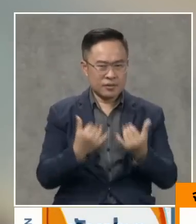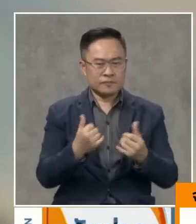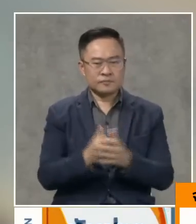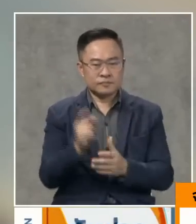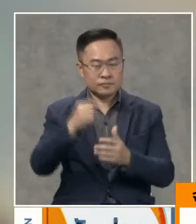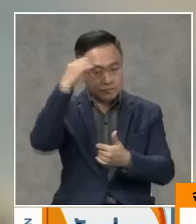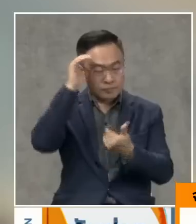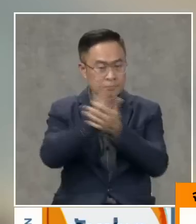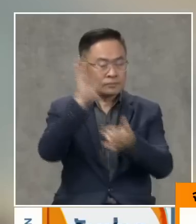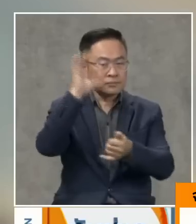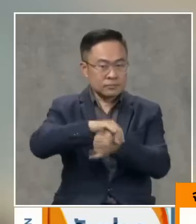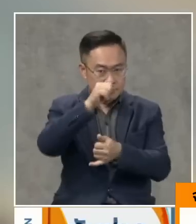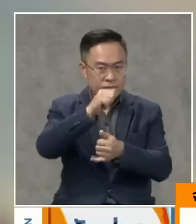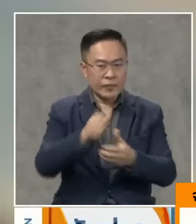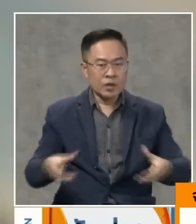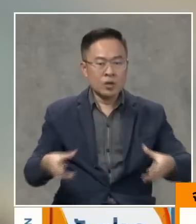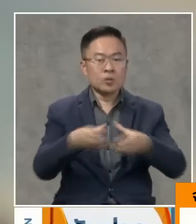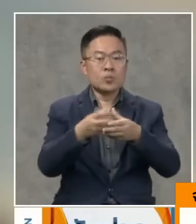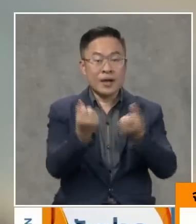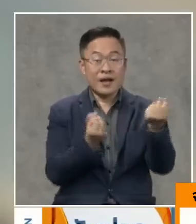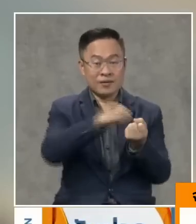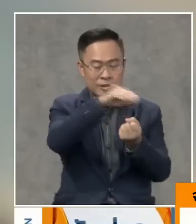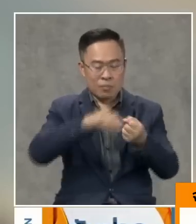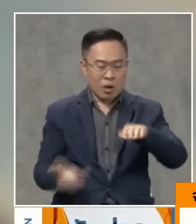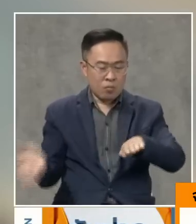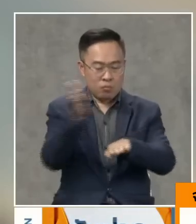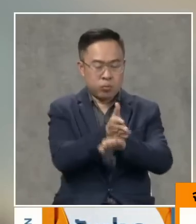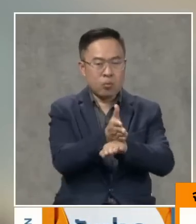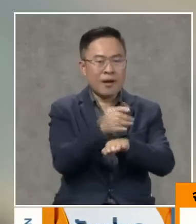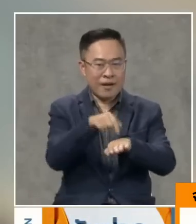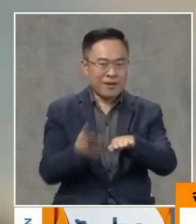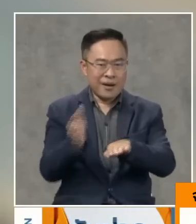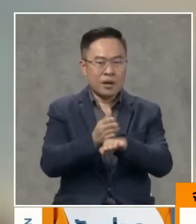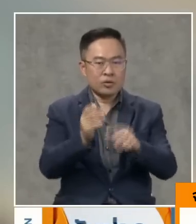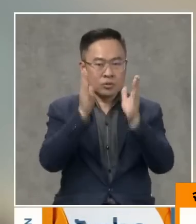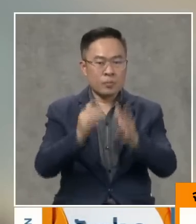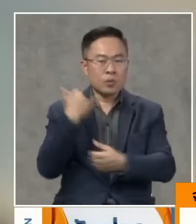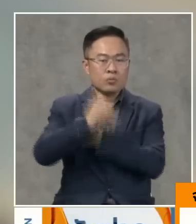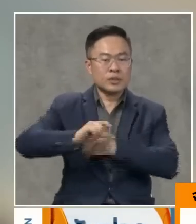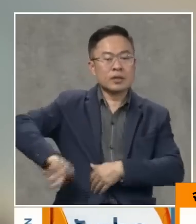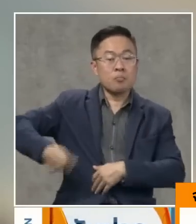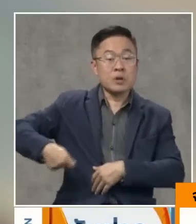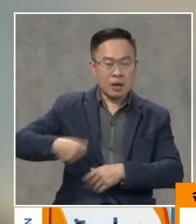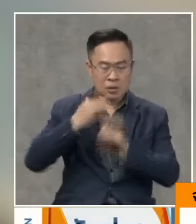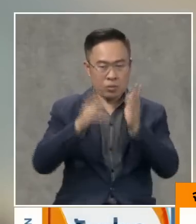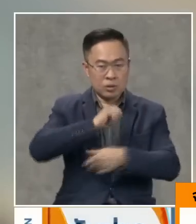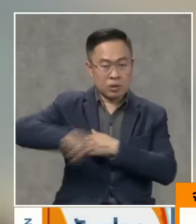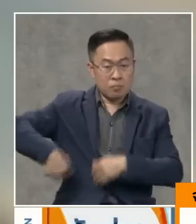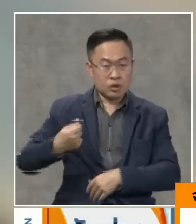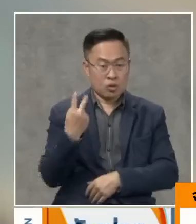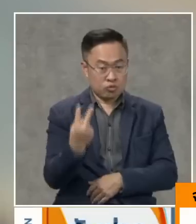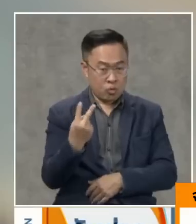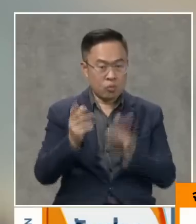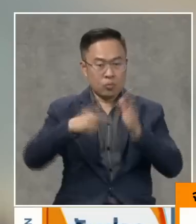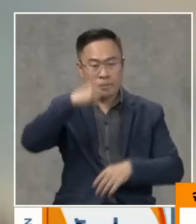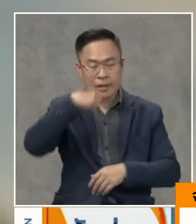ไปจับกุมมาได้ผู้ร่วมขบวนการ3คนนะคะแล้วเป็นชายสัญชาติกัมพูชา2คนและก็เป็นคนไทย1